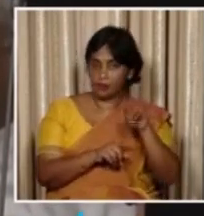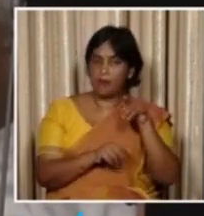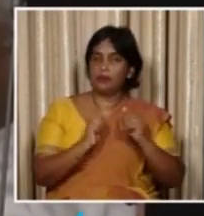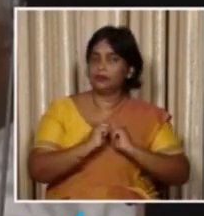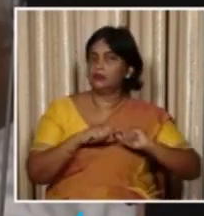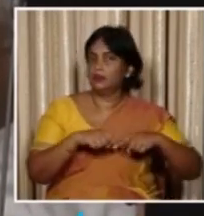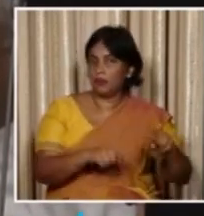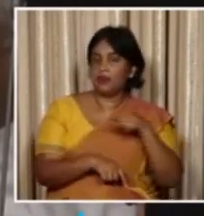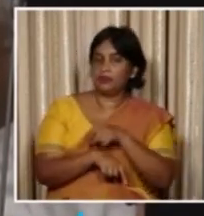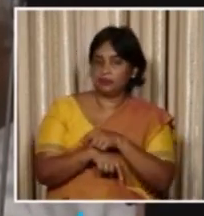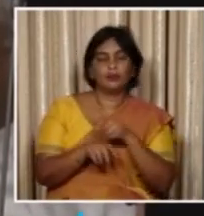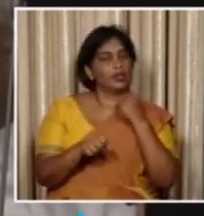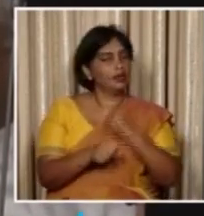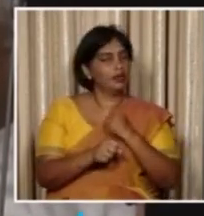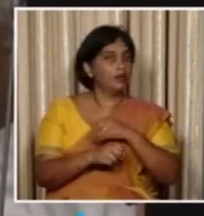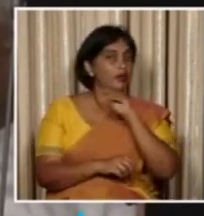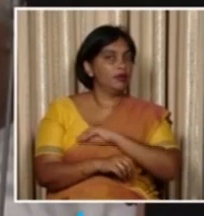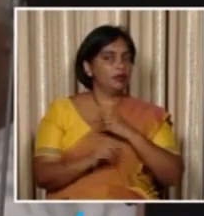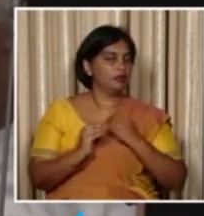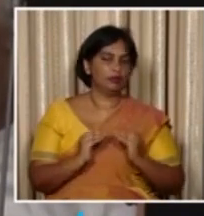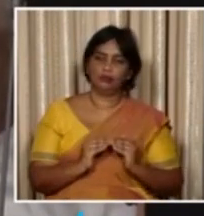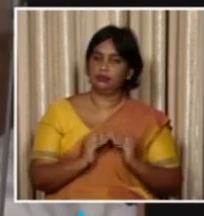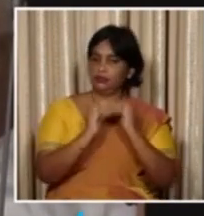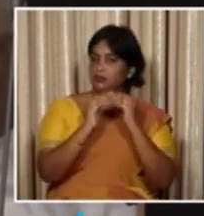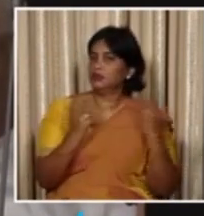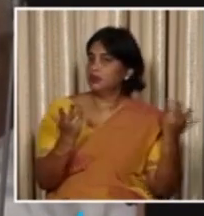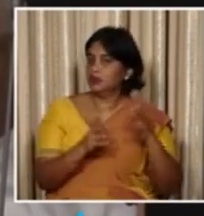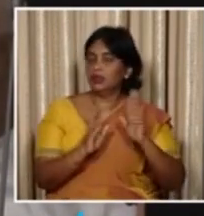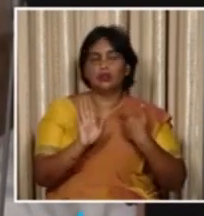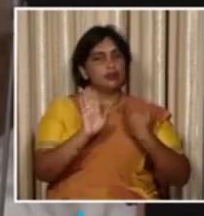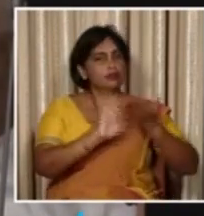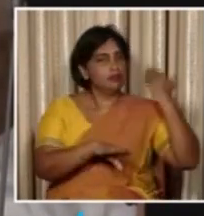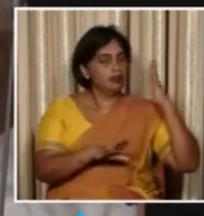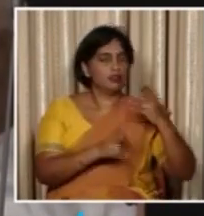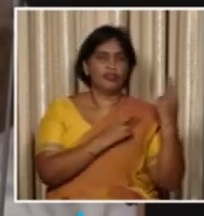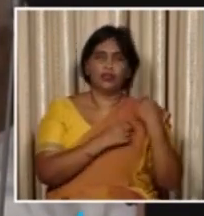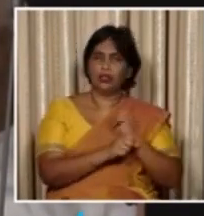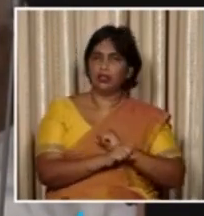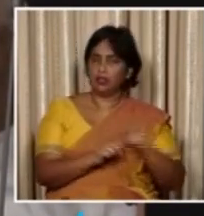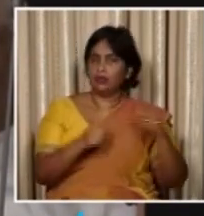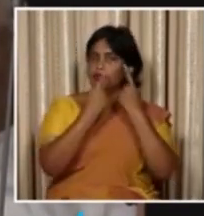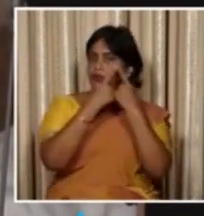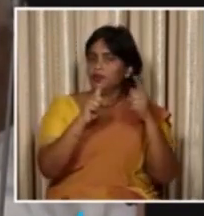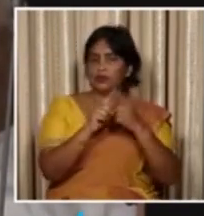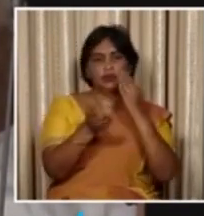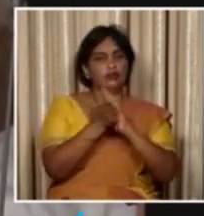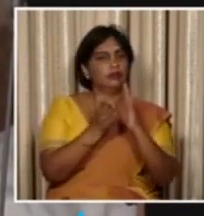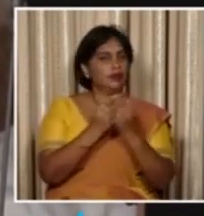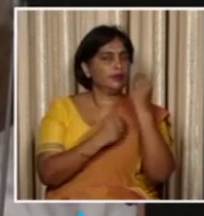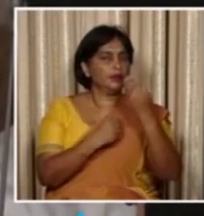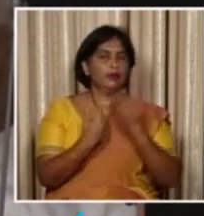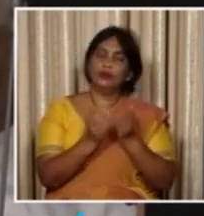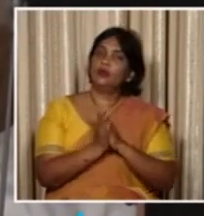කටයුතු කිරීමට තමා රාජ්‍ය ආදායම් වර්ධනයක් දැනට නැහැ. අතීතයේ වගකීම් විරහිත ලෙස විවිධ සහන ලබා දී